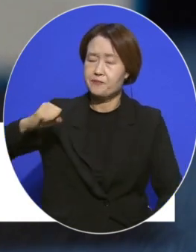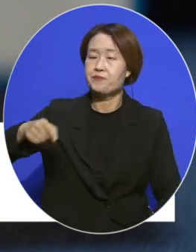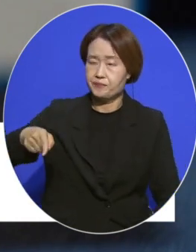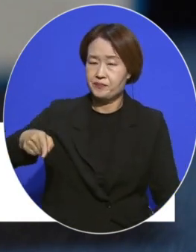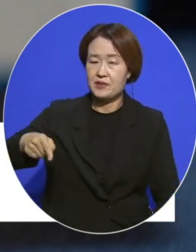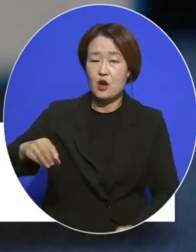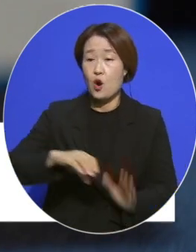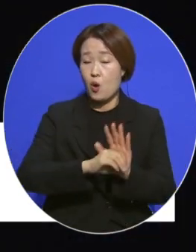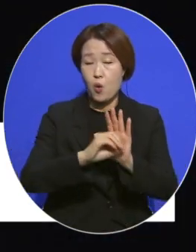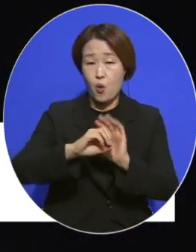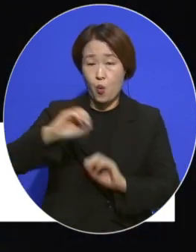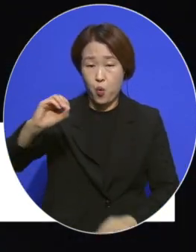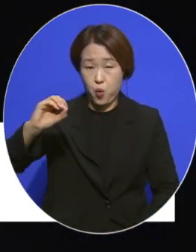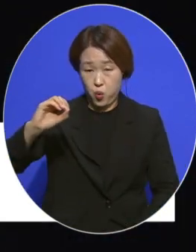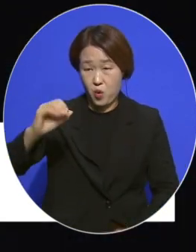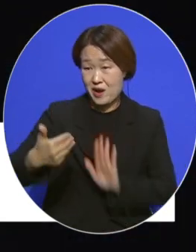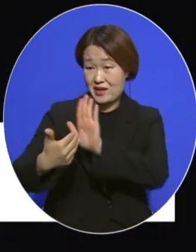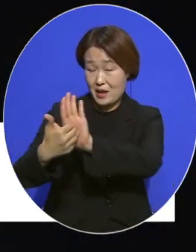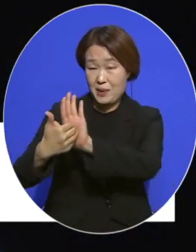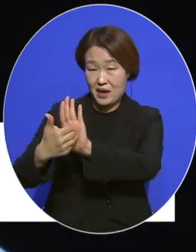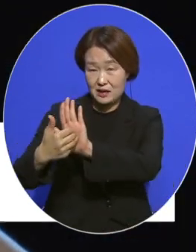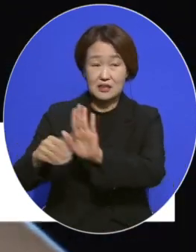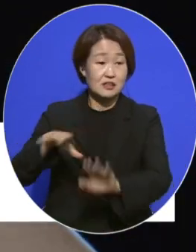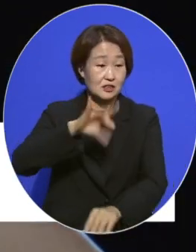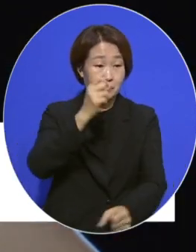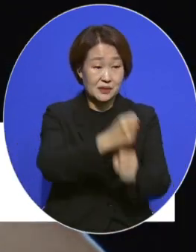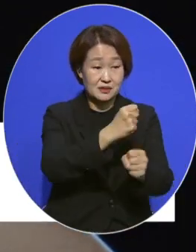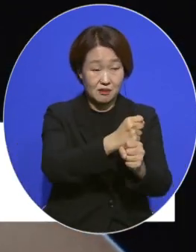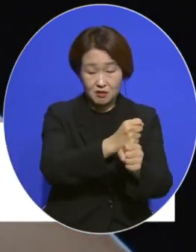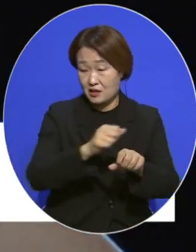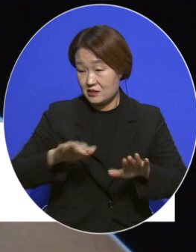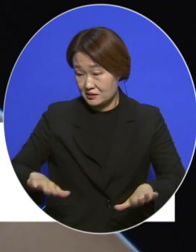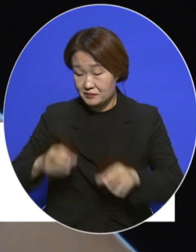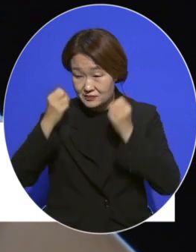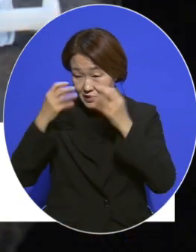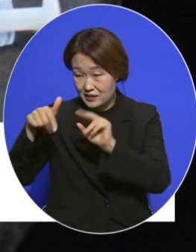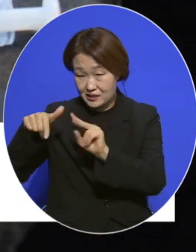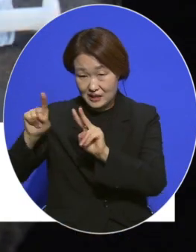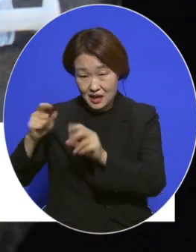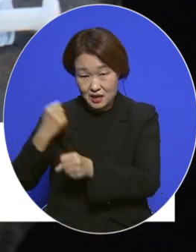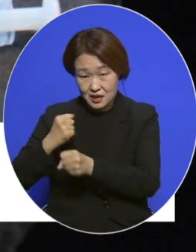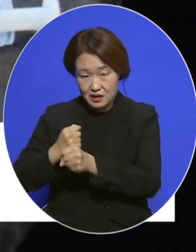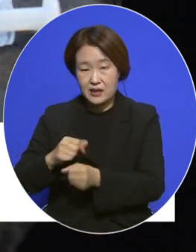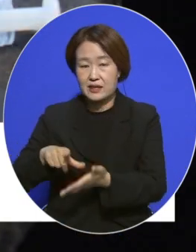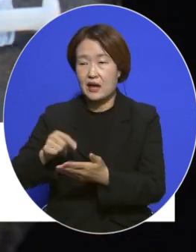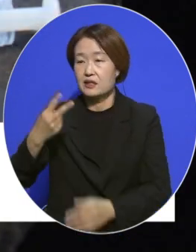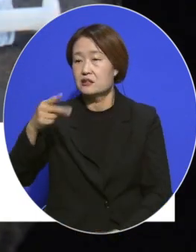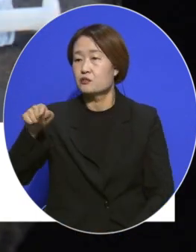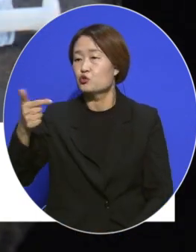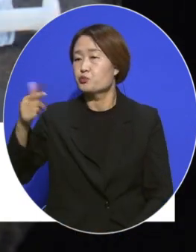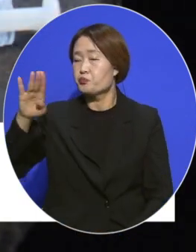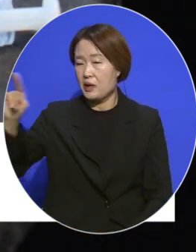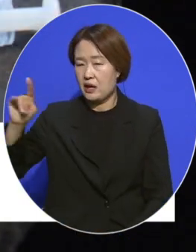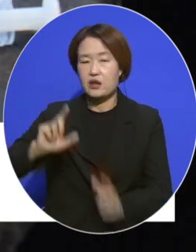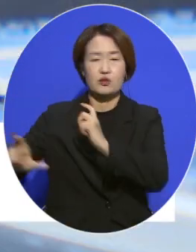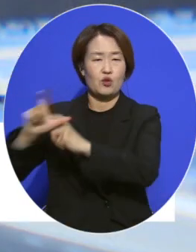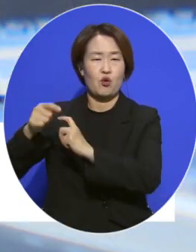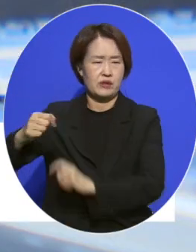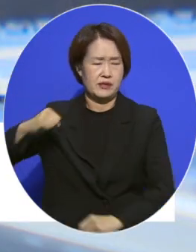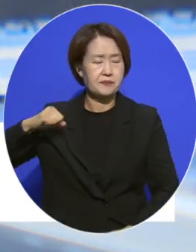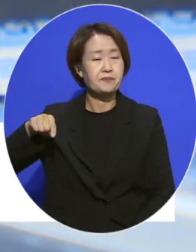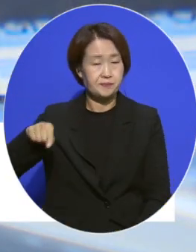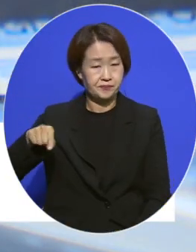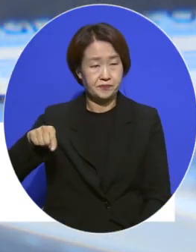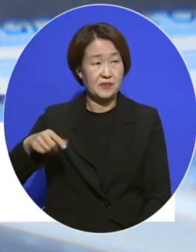예방 효과는 초기 바이러스 기반 백신보다 1.6배에서 최대 2.6배까지 큽니다. 접종